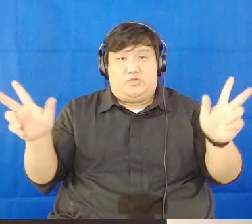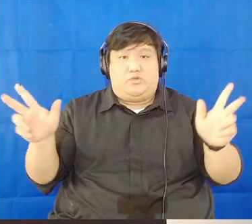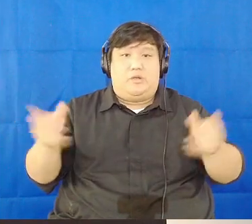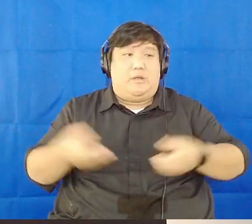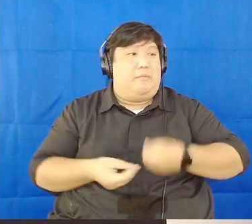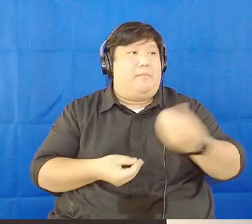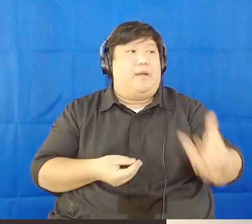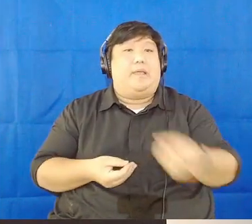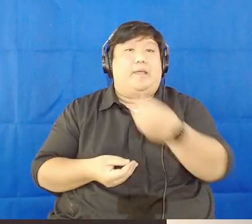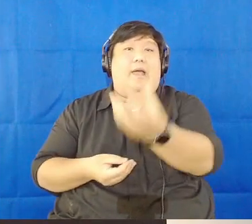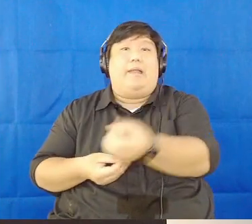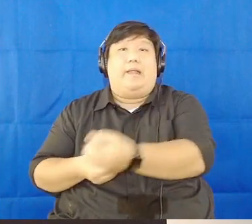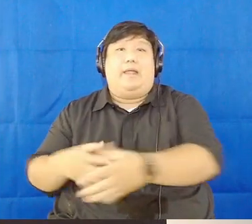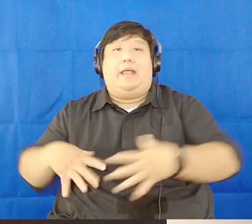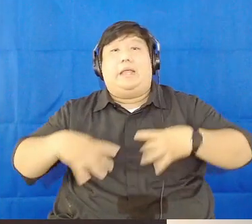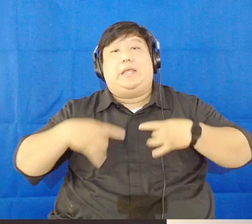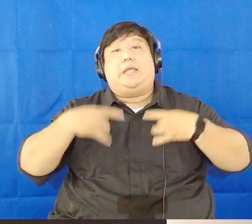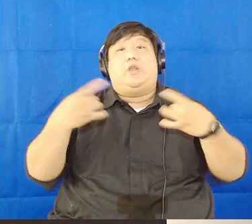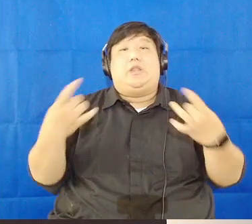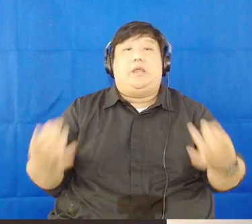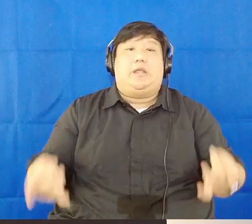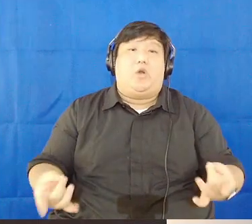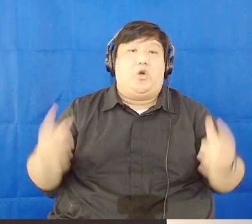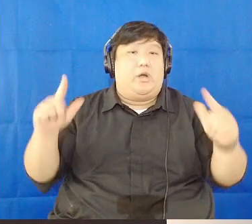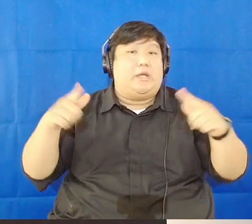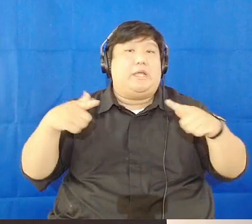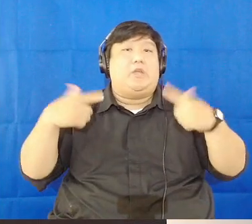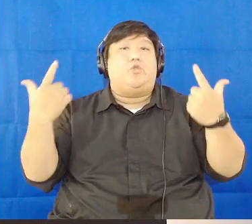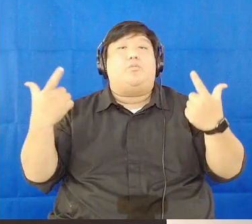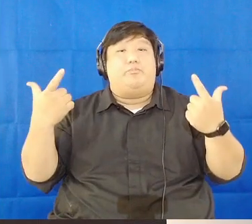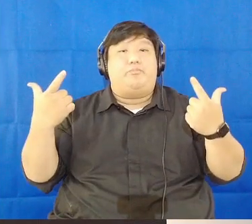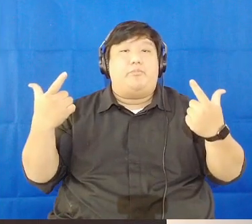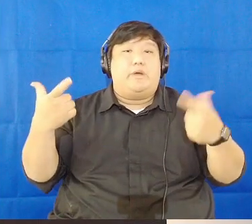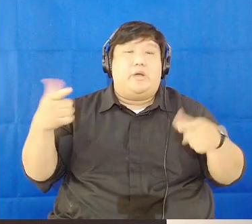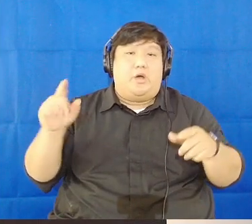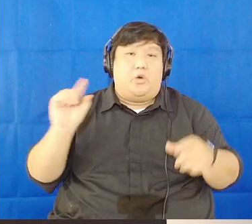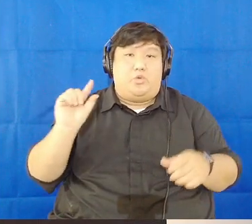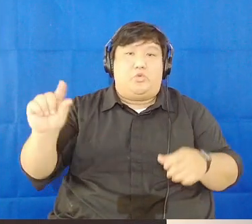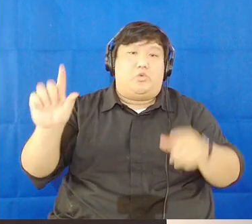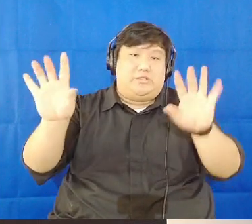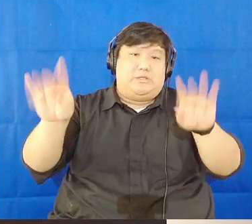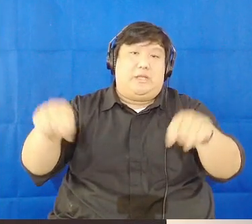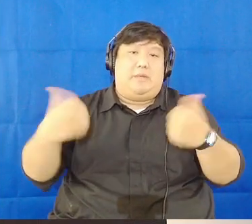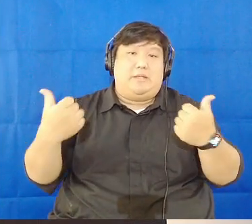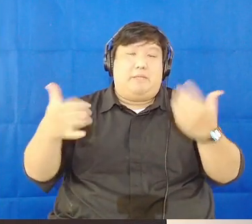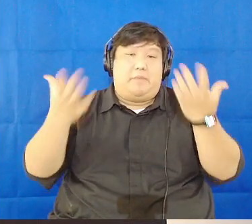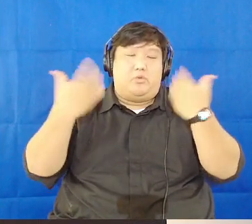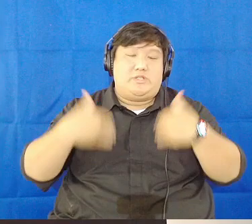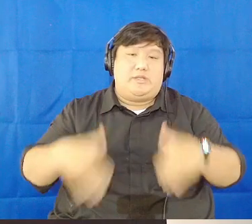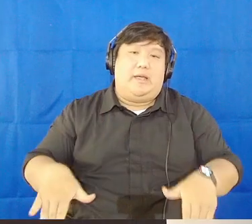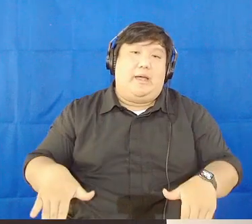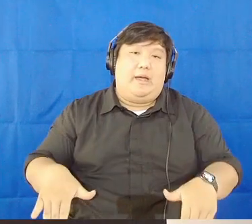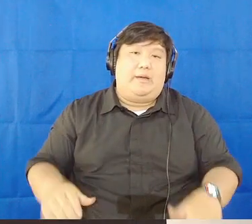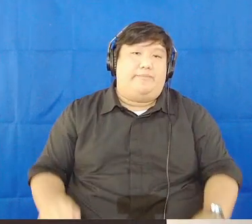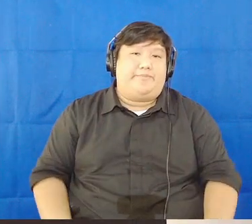membagikan nyawanya kepada para murid untuk membawa keselamatan. Maka sekali lagi digunakan tubuh